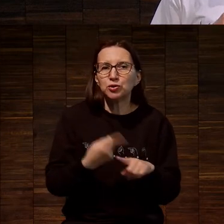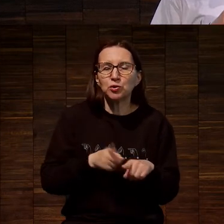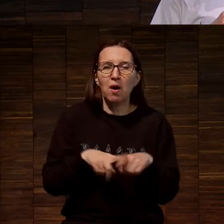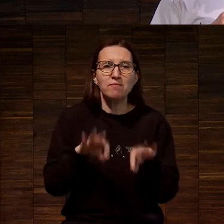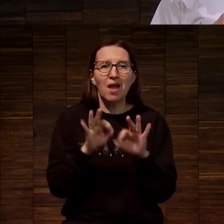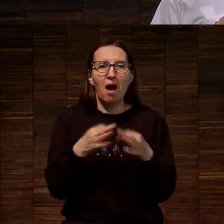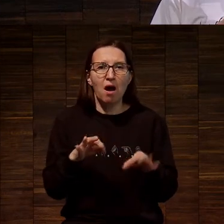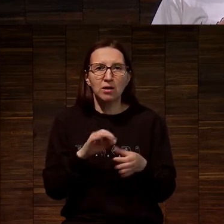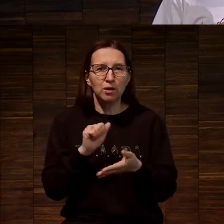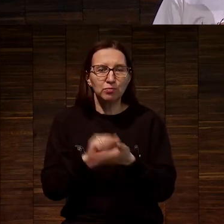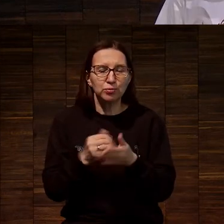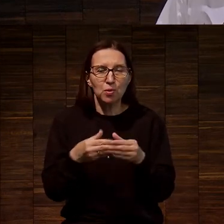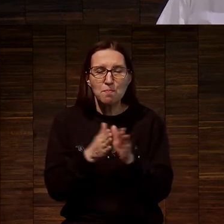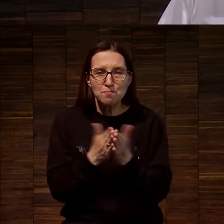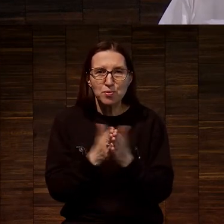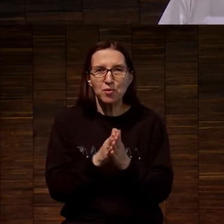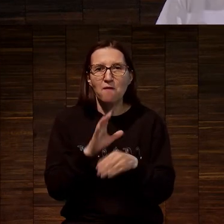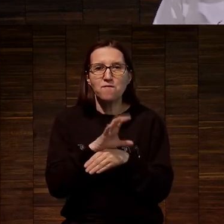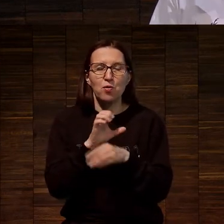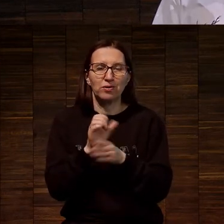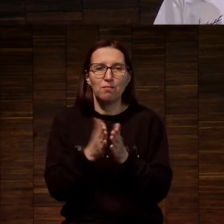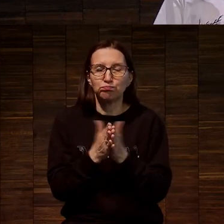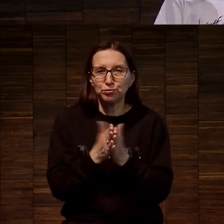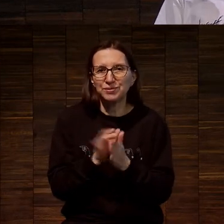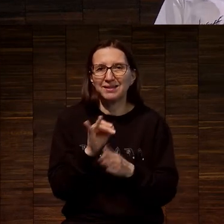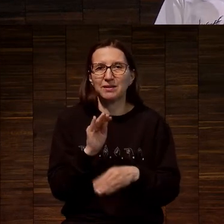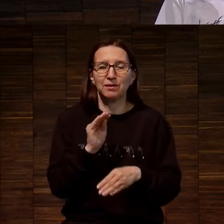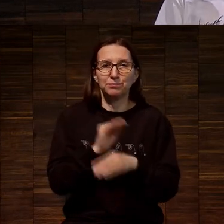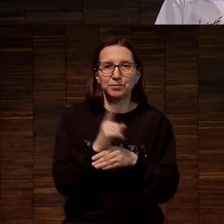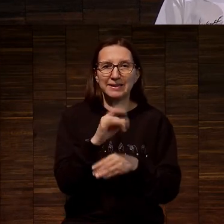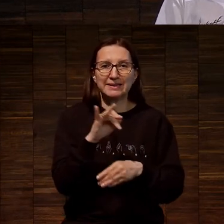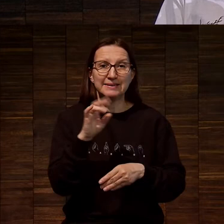и вот зинами. Соответственно,